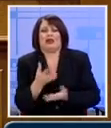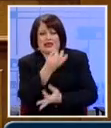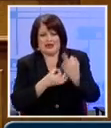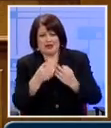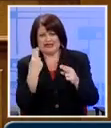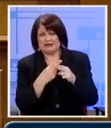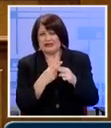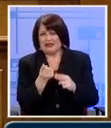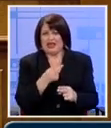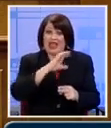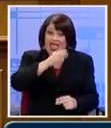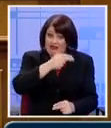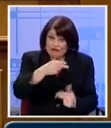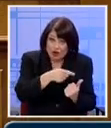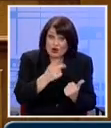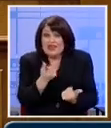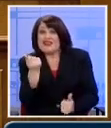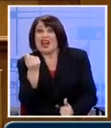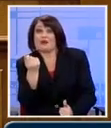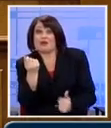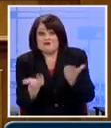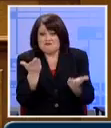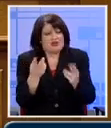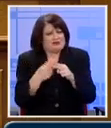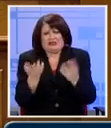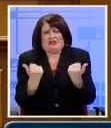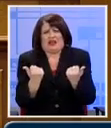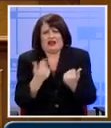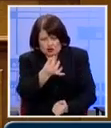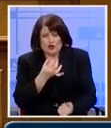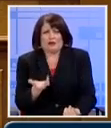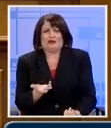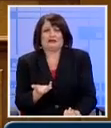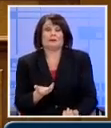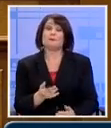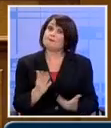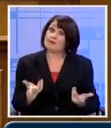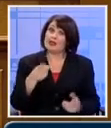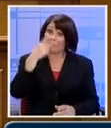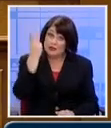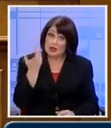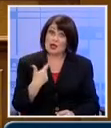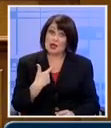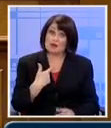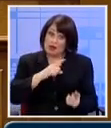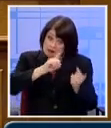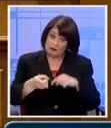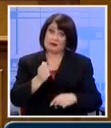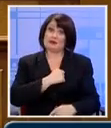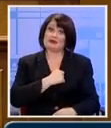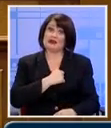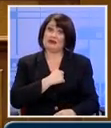έχει σημασία ευρώ ή δραχμή? Θα μου πείτε, δεν έχει δικαίωμα, κύριε Σαμαρά, να αλλάξει θέση ο κύριος